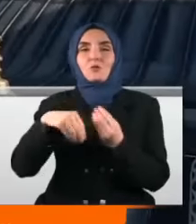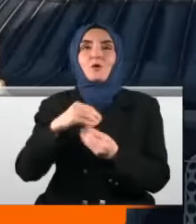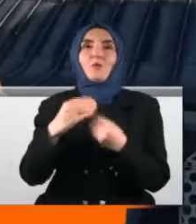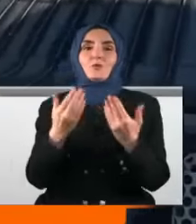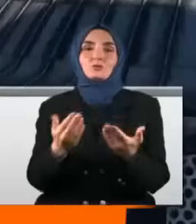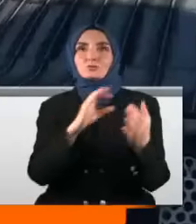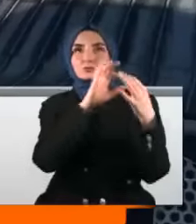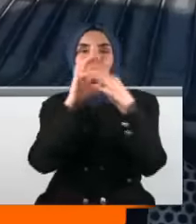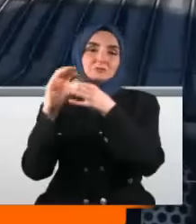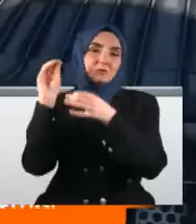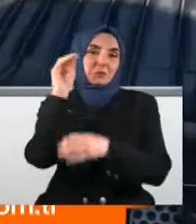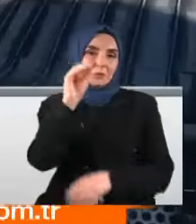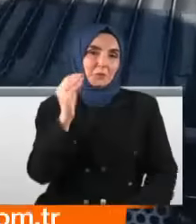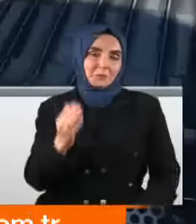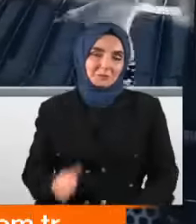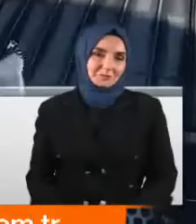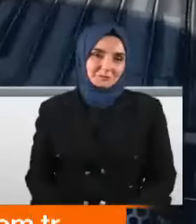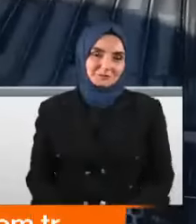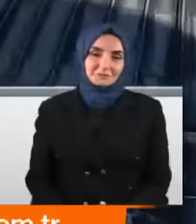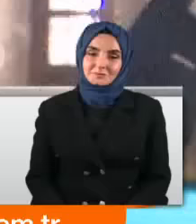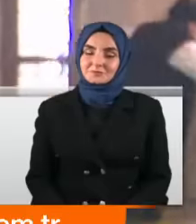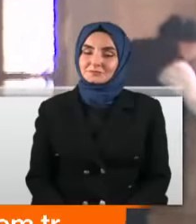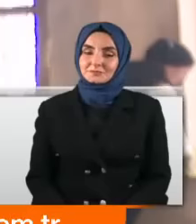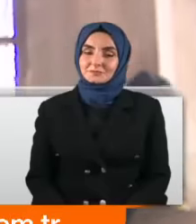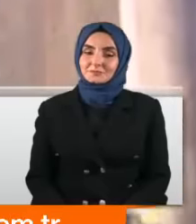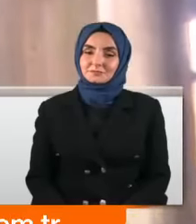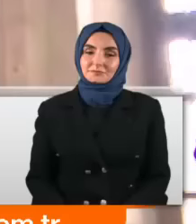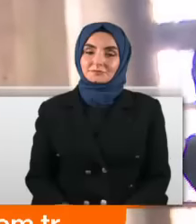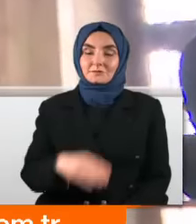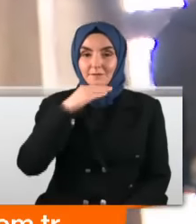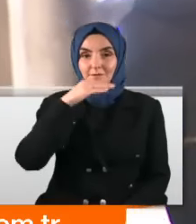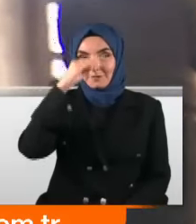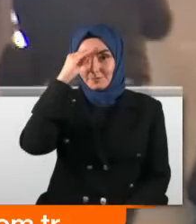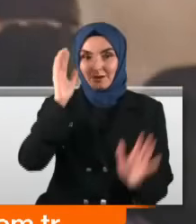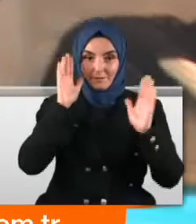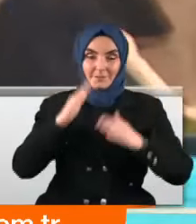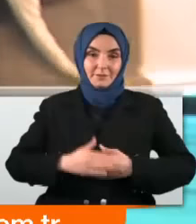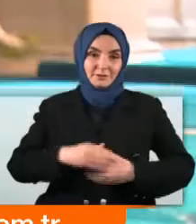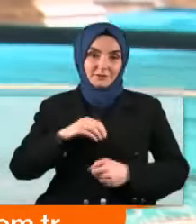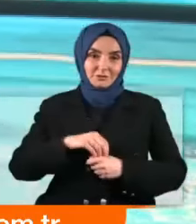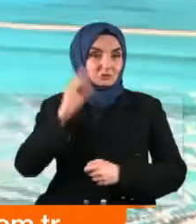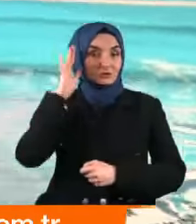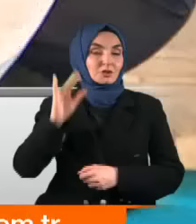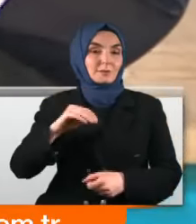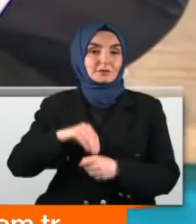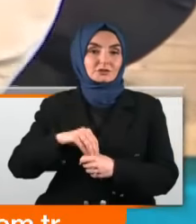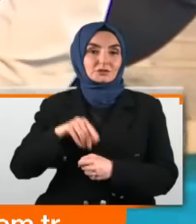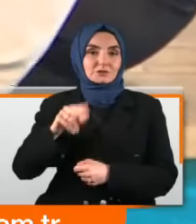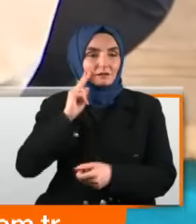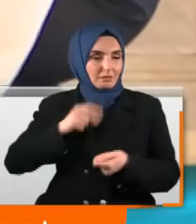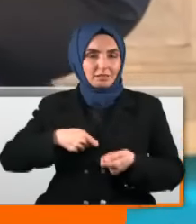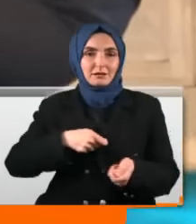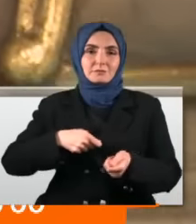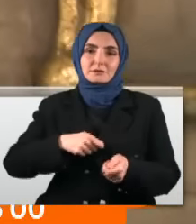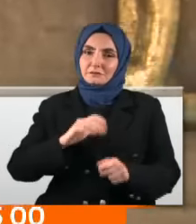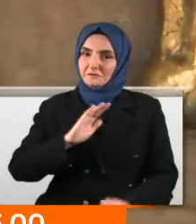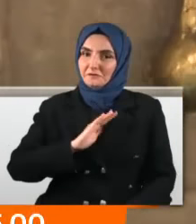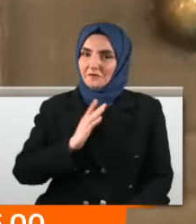yazısı oluyor bu sene Ramazan'ın. Olsa bayramı kutlayacağız. Bayram namazı için de camilerde temizlik vardı.